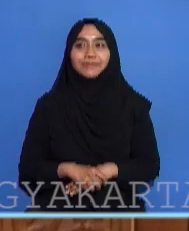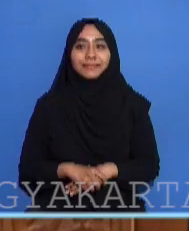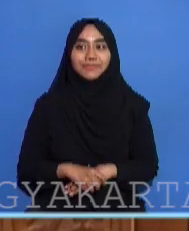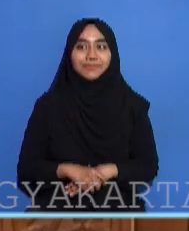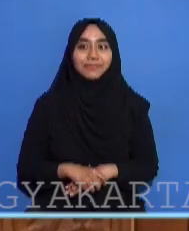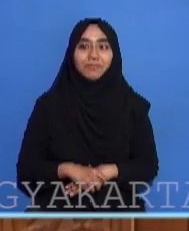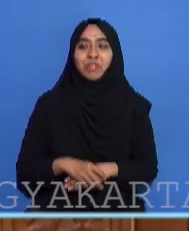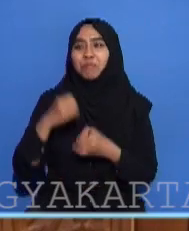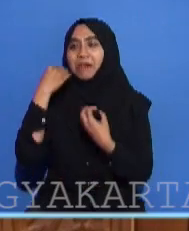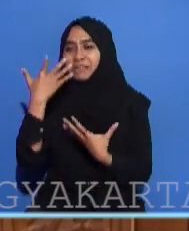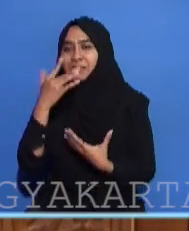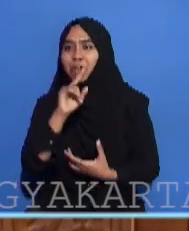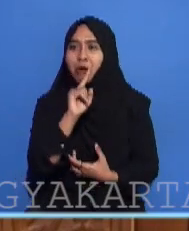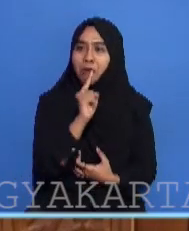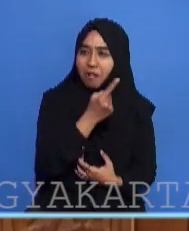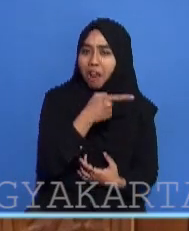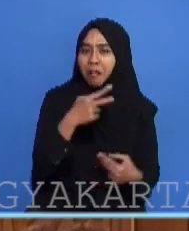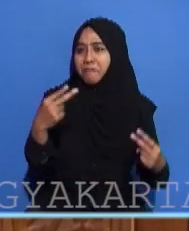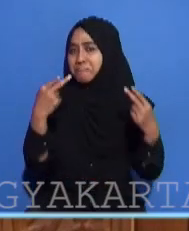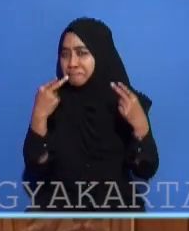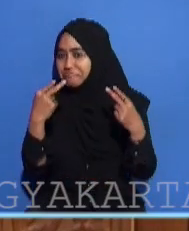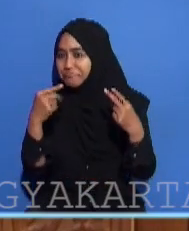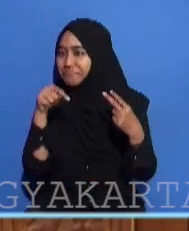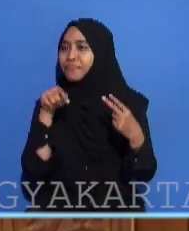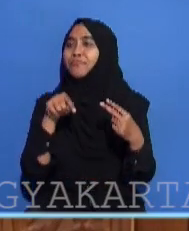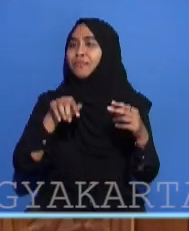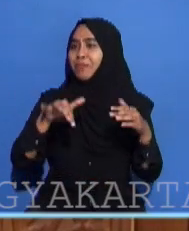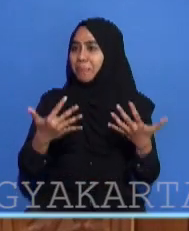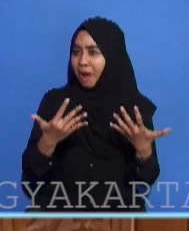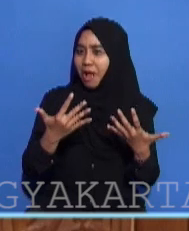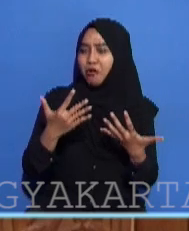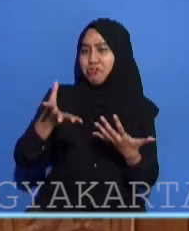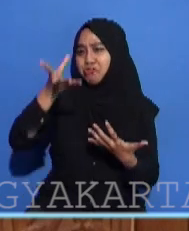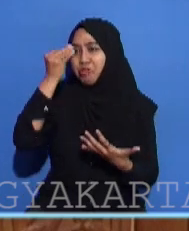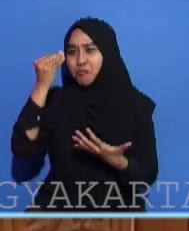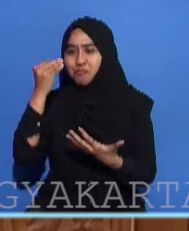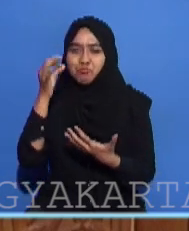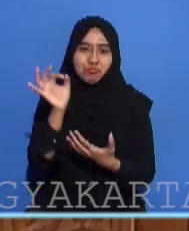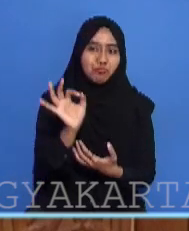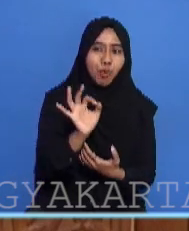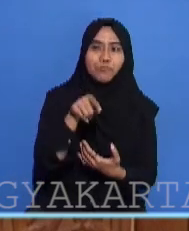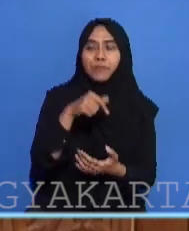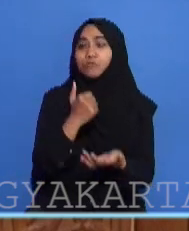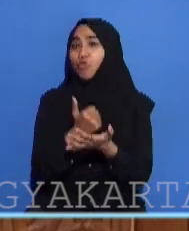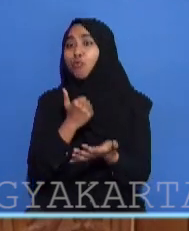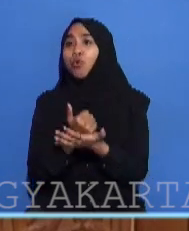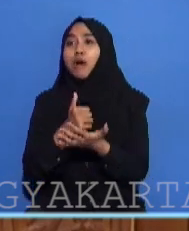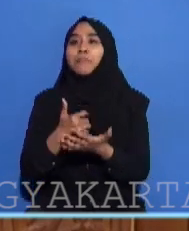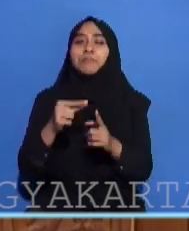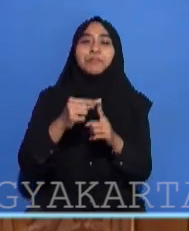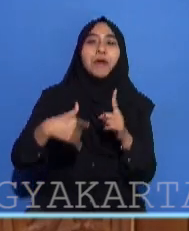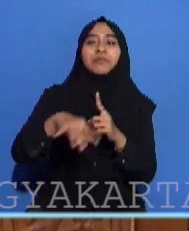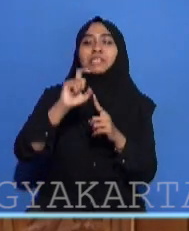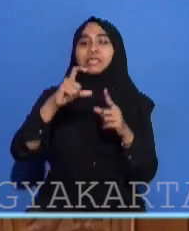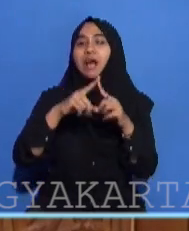Pawarta songko setunggal, para pamirsa sinaosa dereng kathah ingkang mangertosi pesisir Cangkring ingkang wonten ing perangan Kilen Bantul